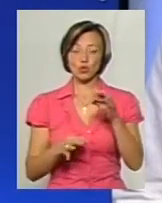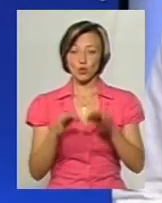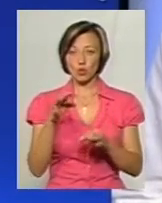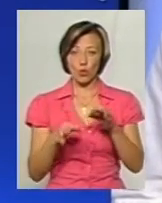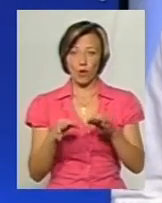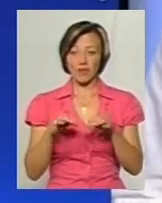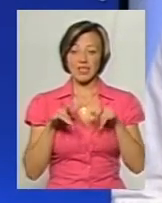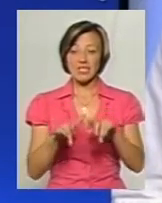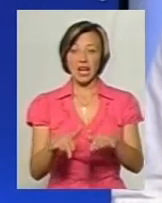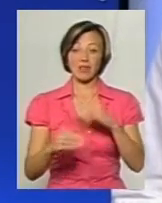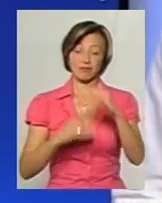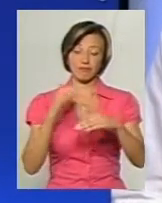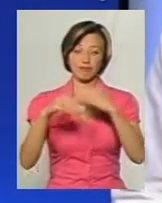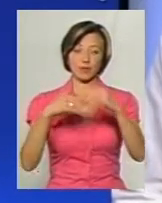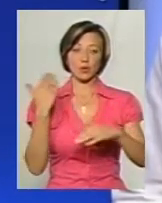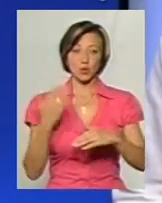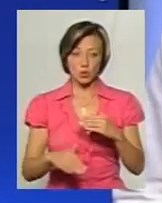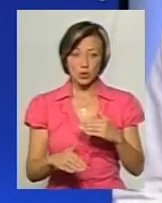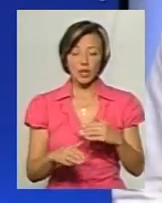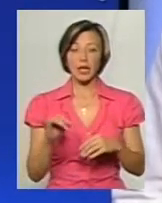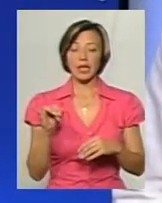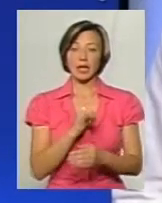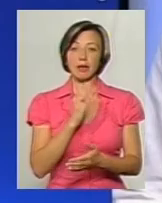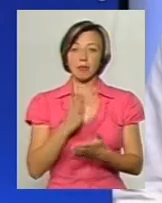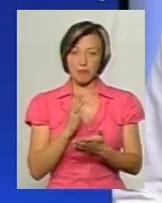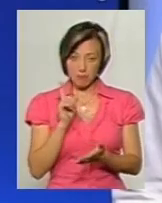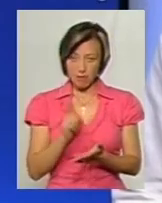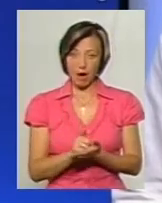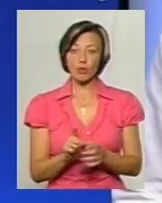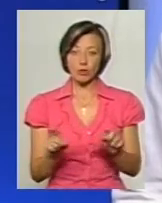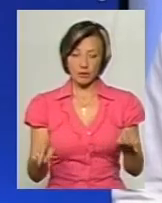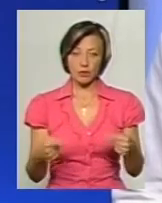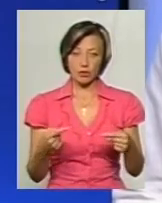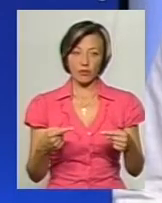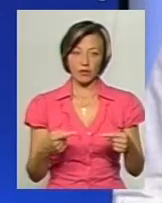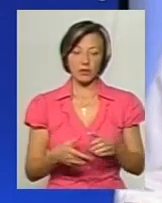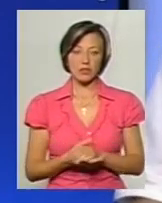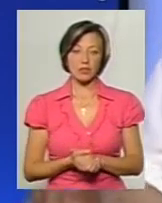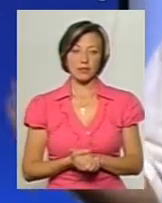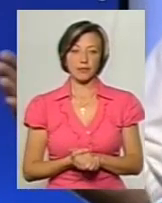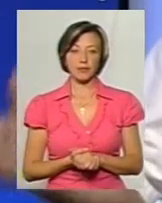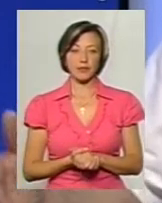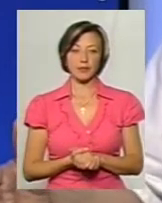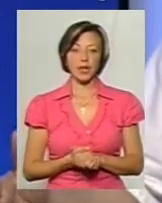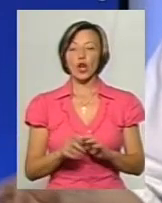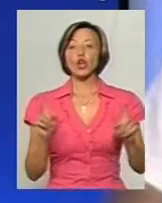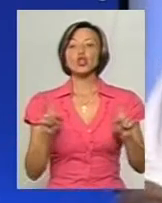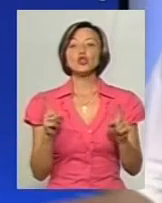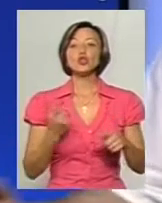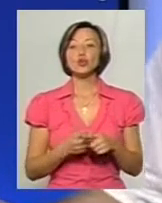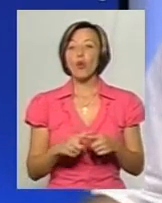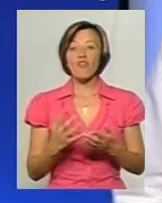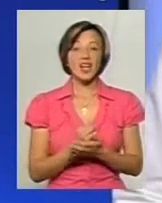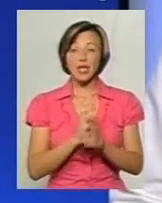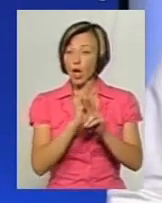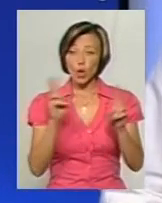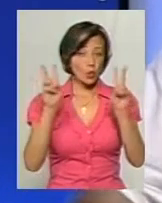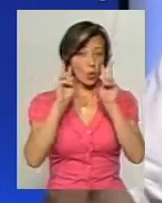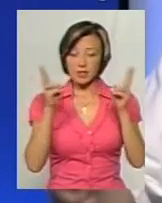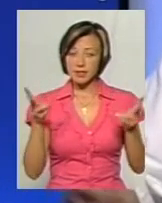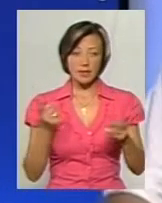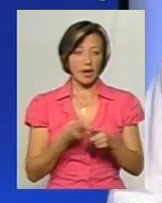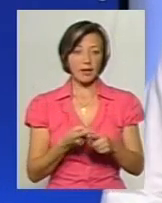інстанції, і вони мають відновитися. Що з цього вийде, ніхто не знає, тому